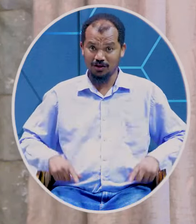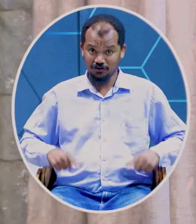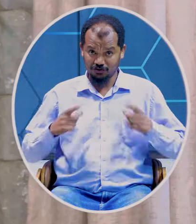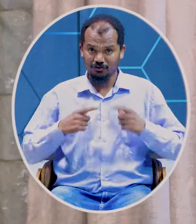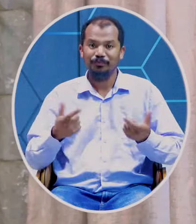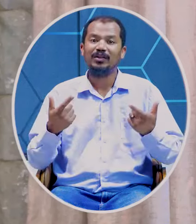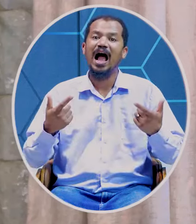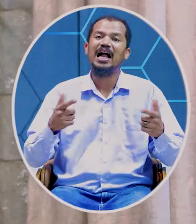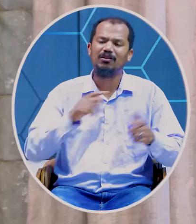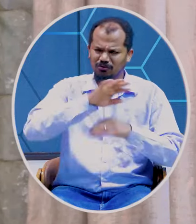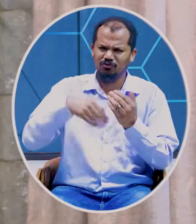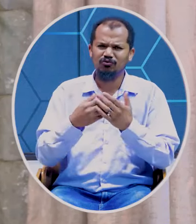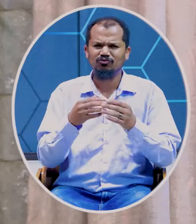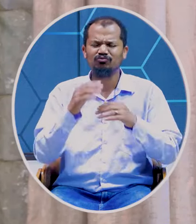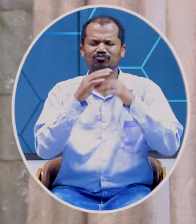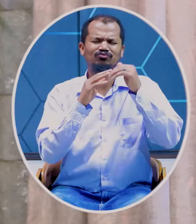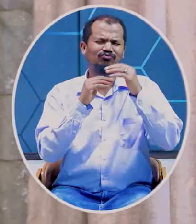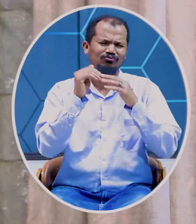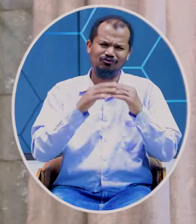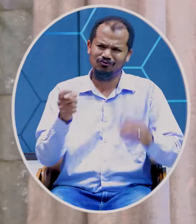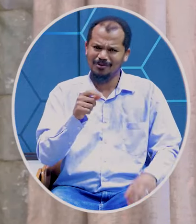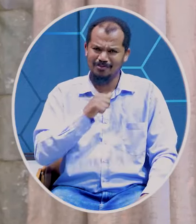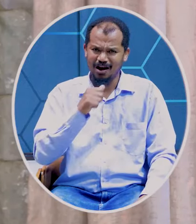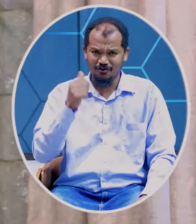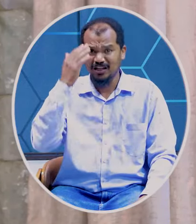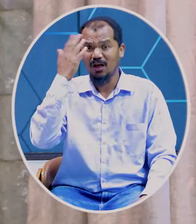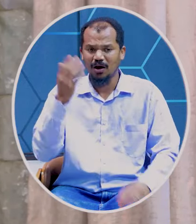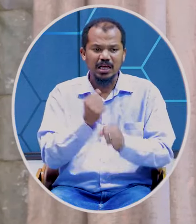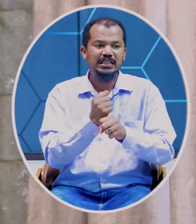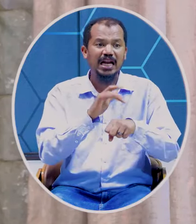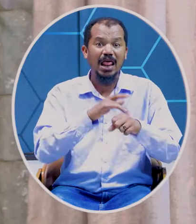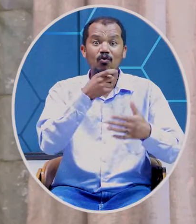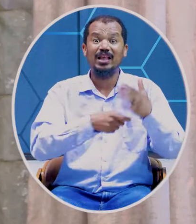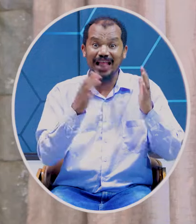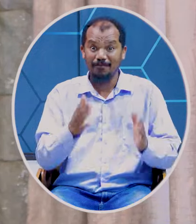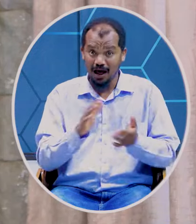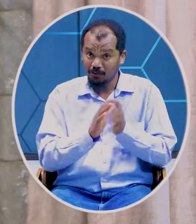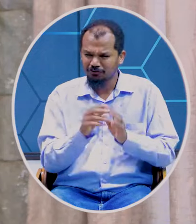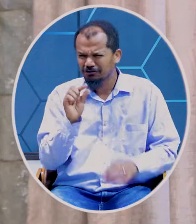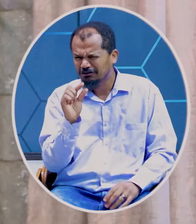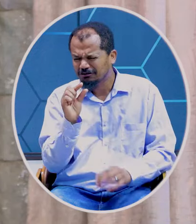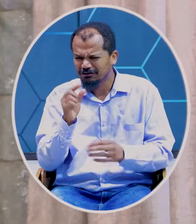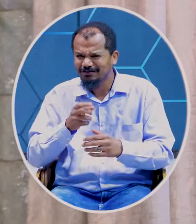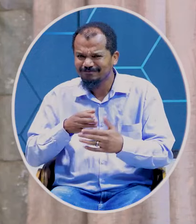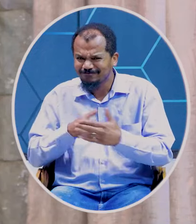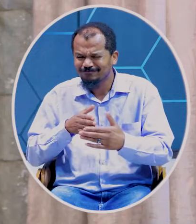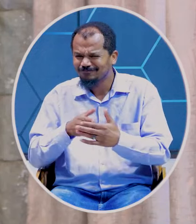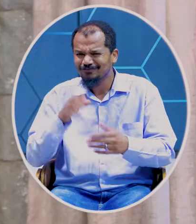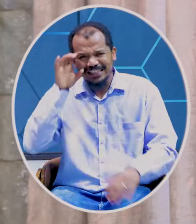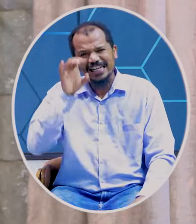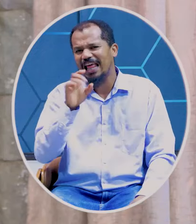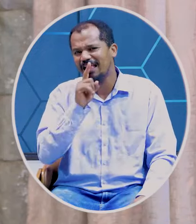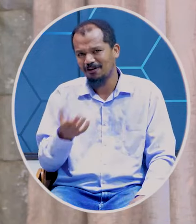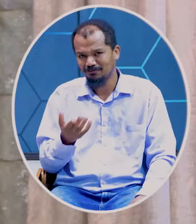ስንኖር አጋጣሚዎች ሁሉ አልጋ ባልጋ እንደማይሆኑ ይታወቃል። ስራ ላይ ውጤታማ ለመሆን ጥቂትም ቢሆን ችግሮችን ማለፍ ግድ